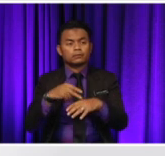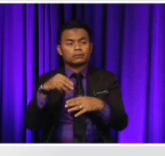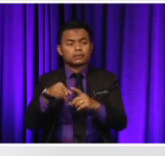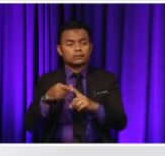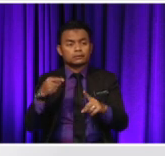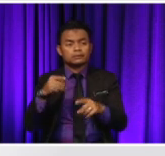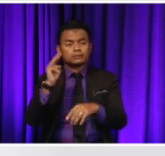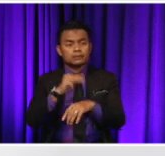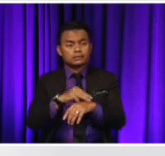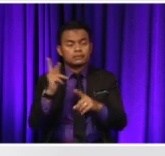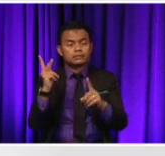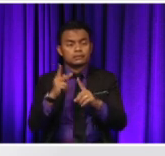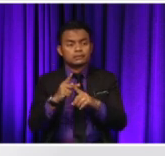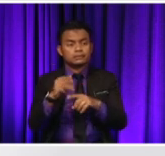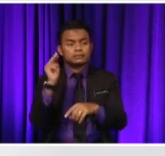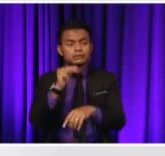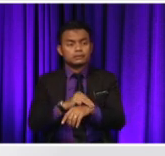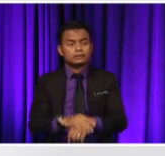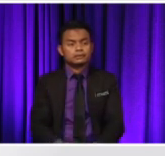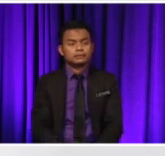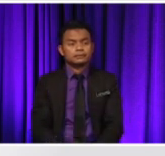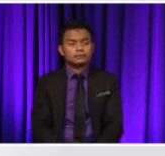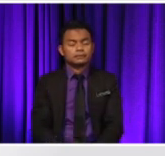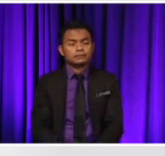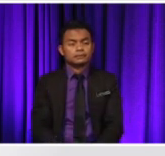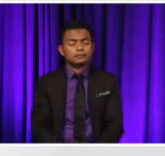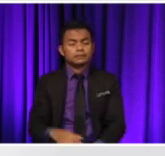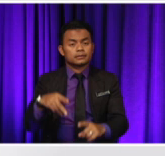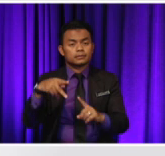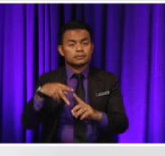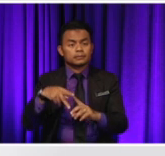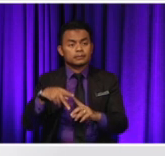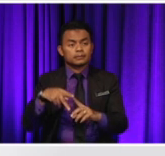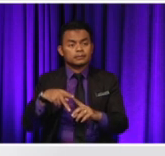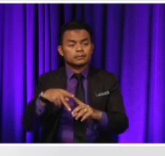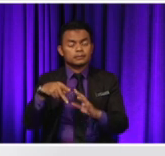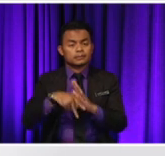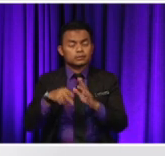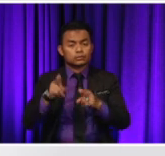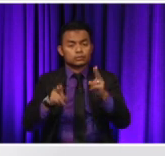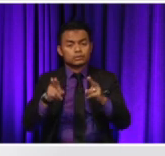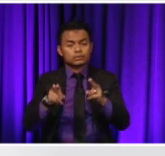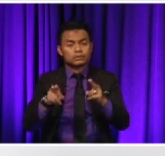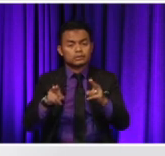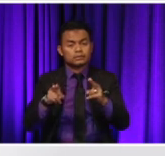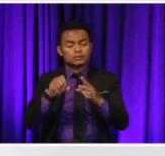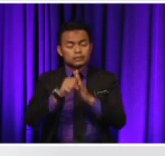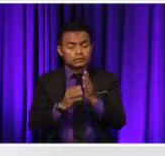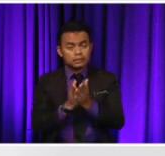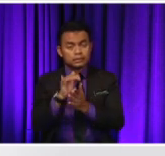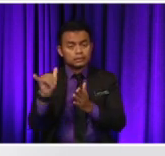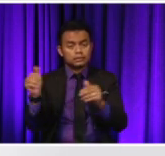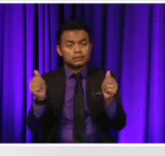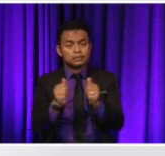tugasnya pihak pengurusan akan memastikan Activity yang dijalankan oleh pihak pegawai dijalankan sehari-hari dengan Matraman